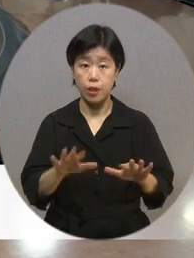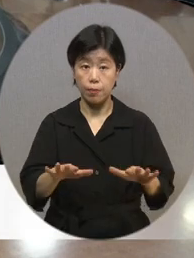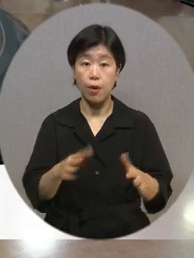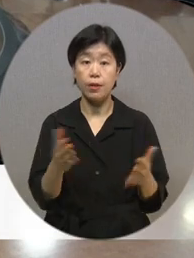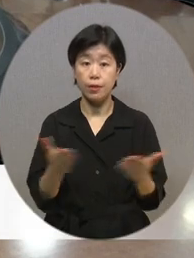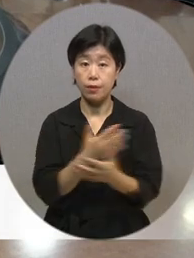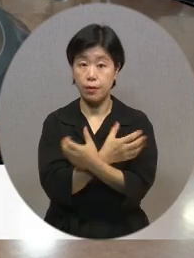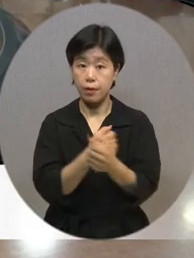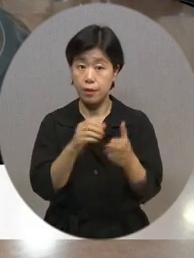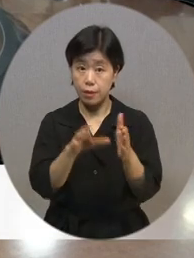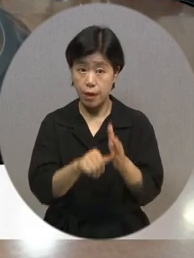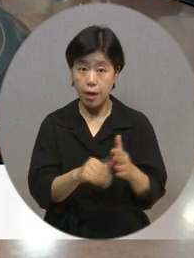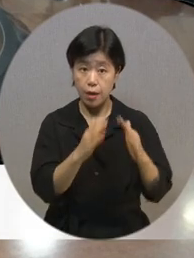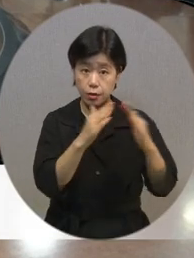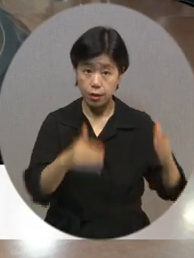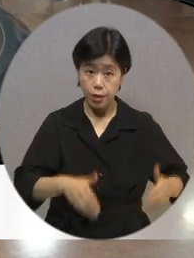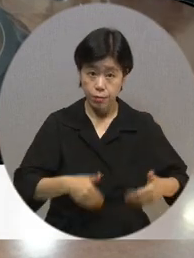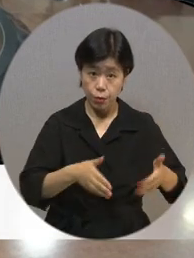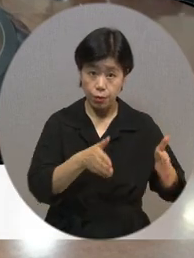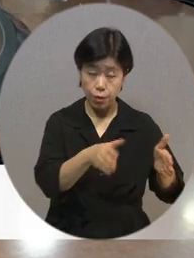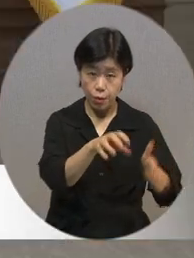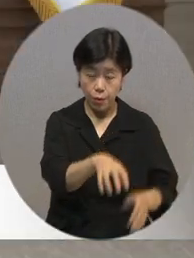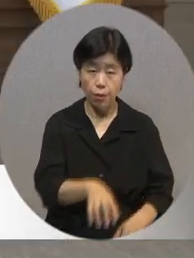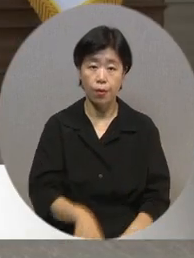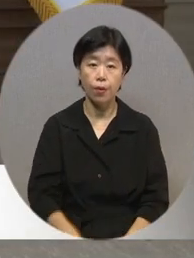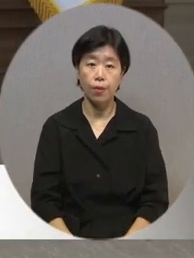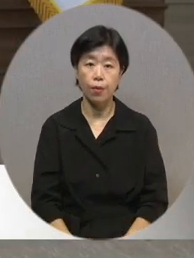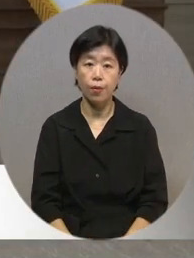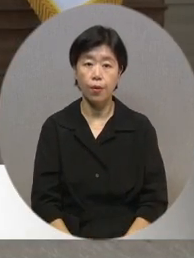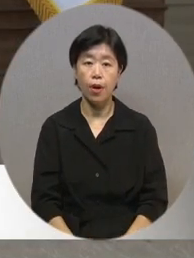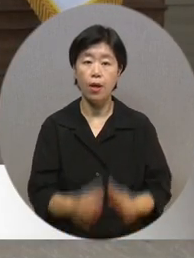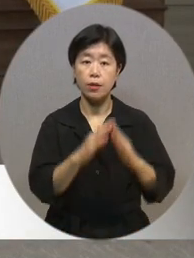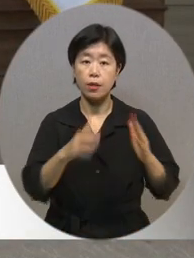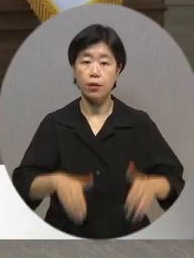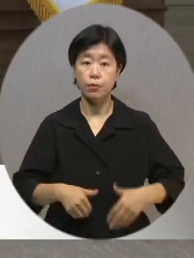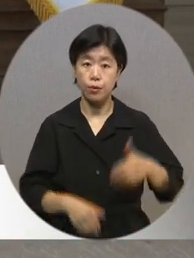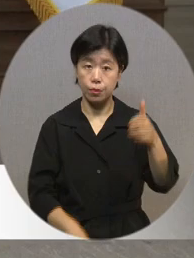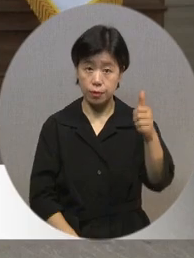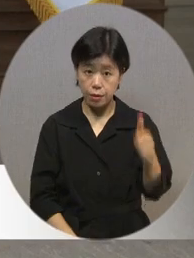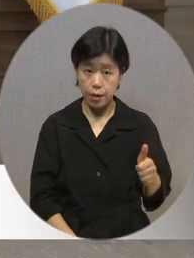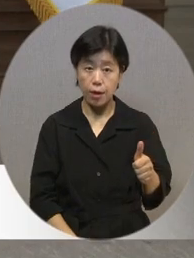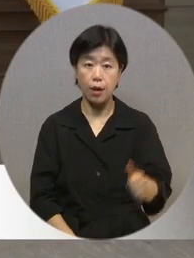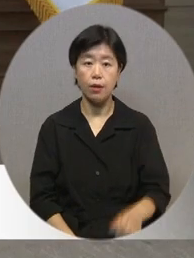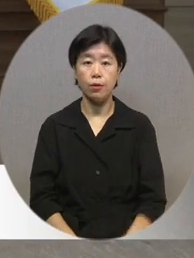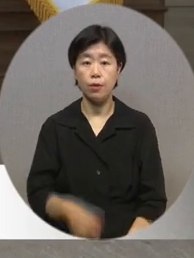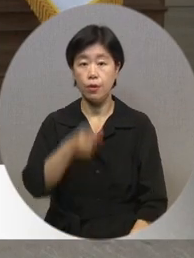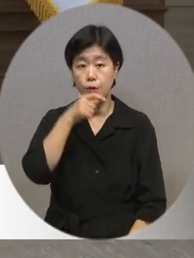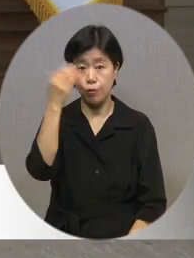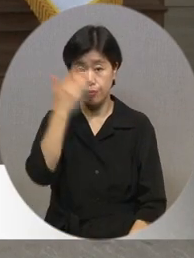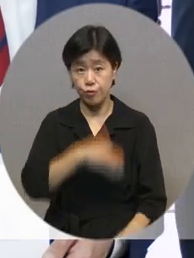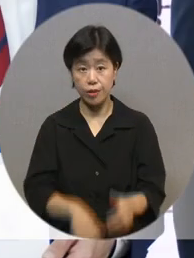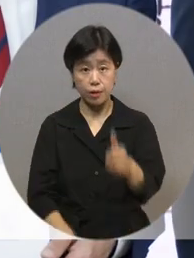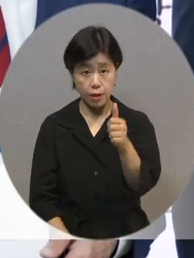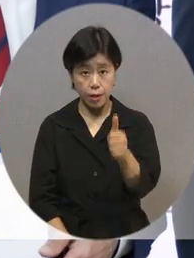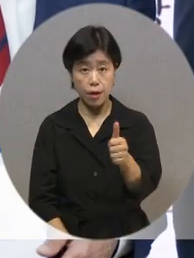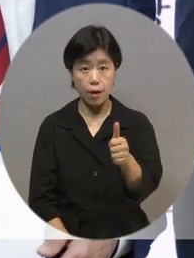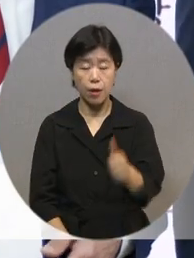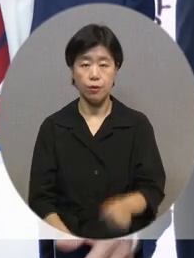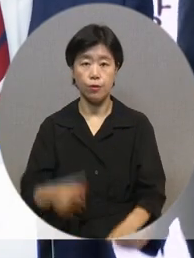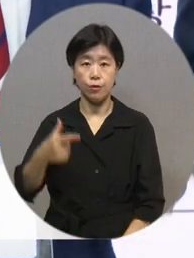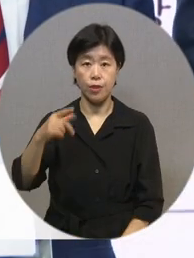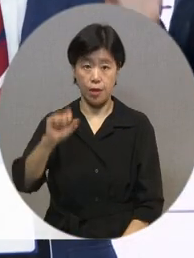업무협약은 전남도청 세제필실에서 김영록 전남도지사, 정기명 여수시장,